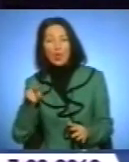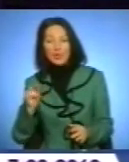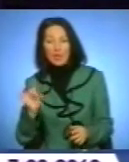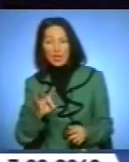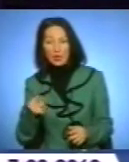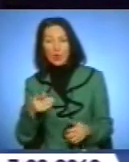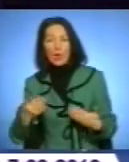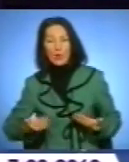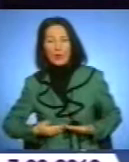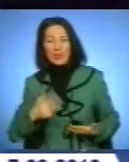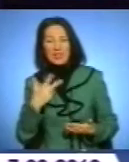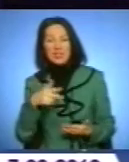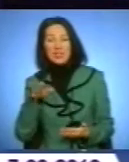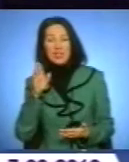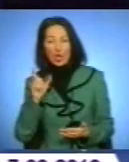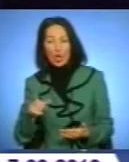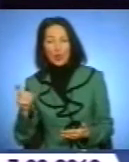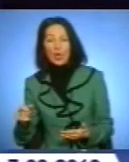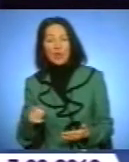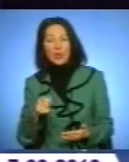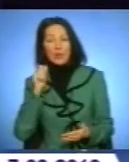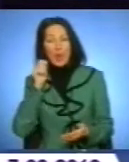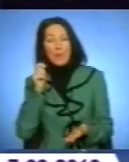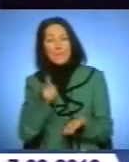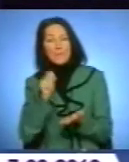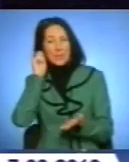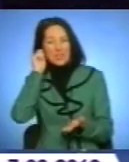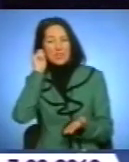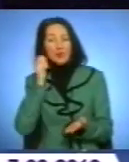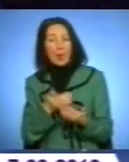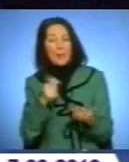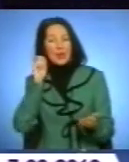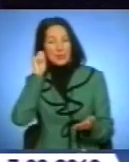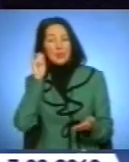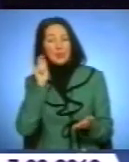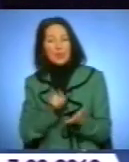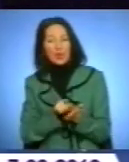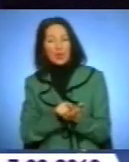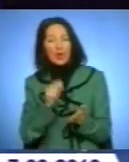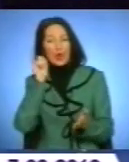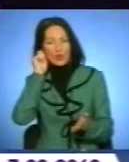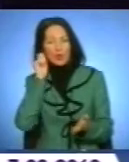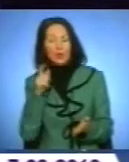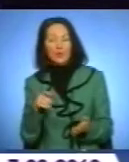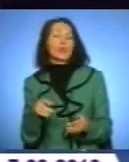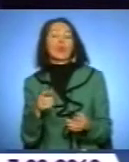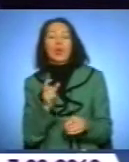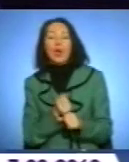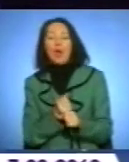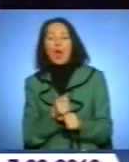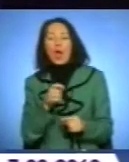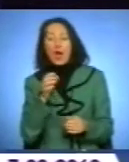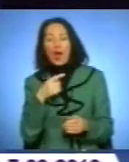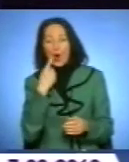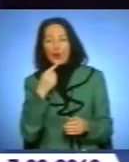усі пенсійного і передпенсійного віку. Лікарі і соціальні працівники стверджують, що клубне спілкування допомагає людині